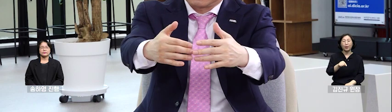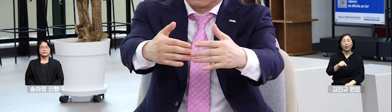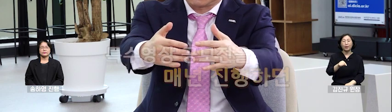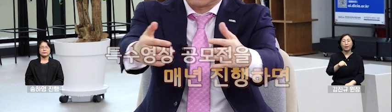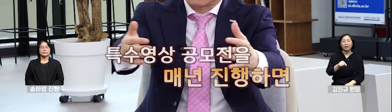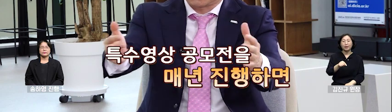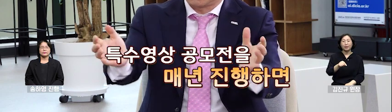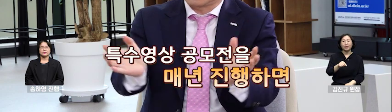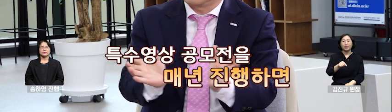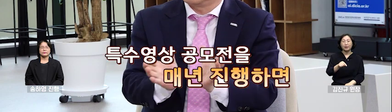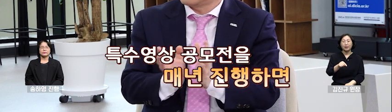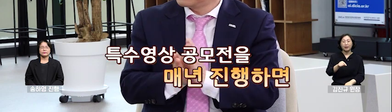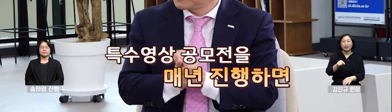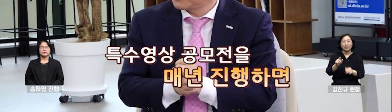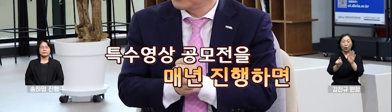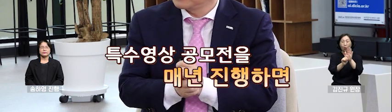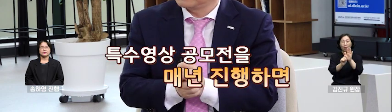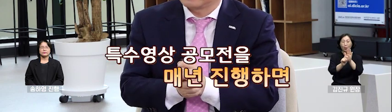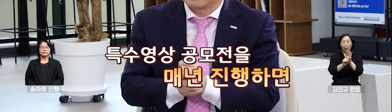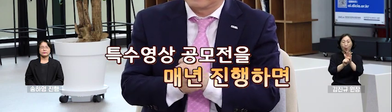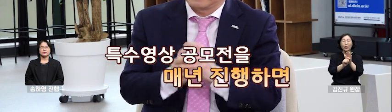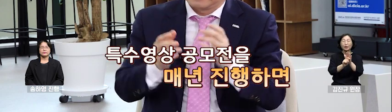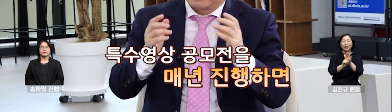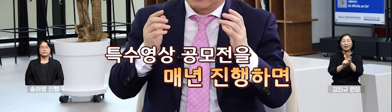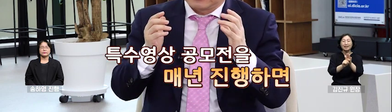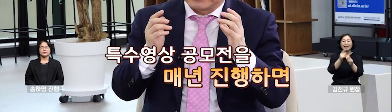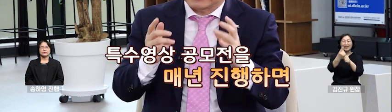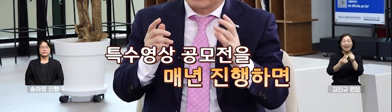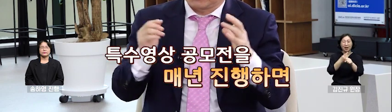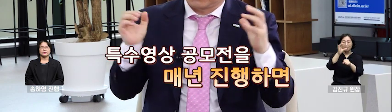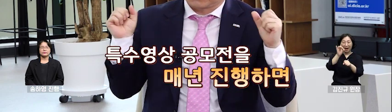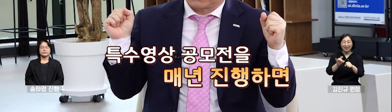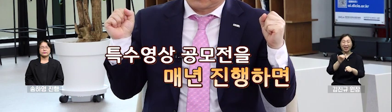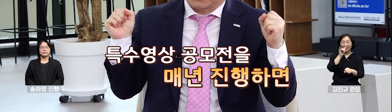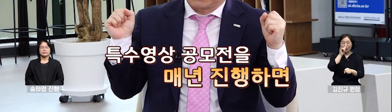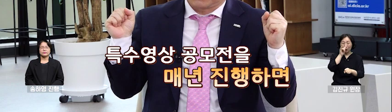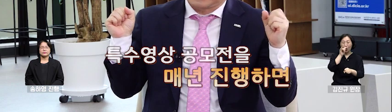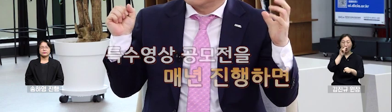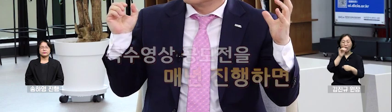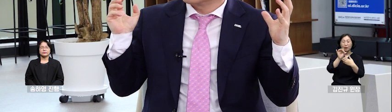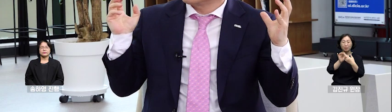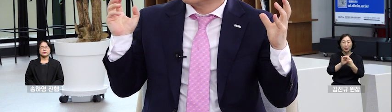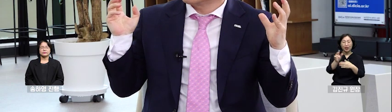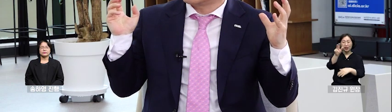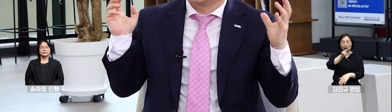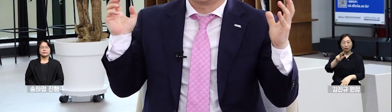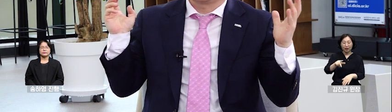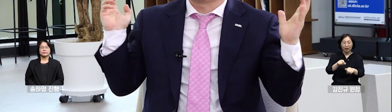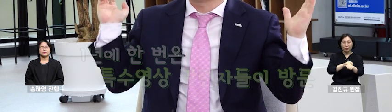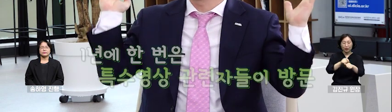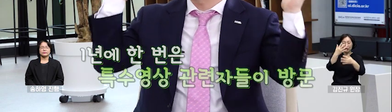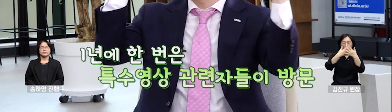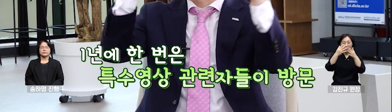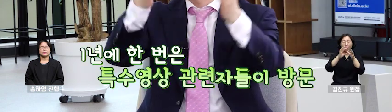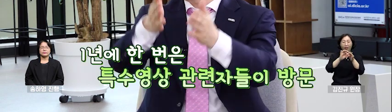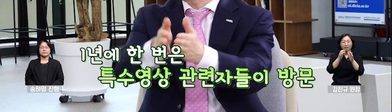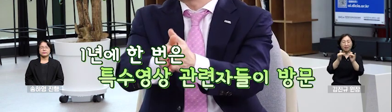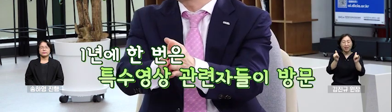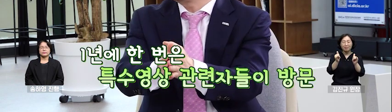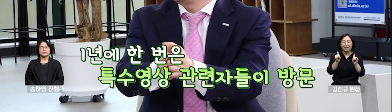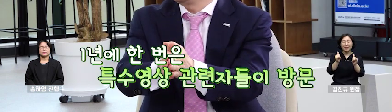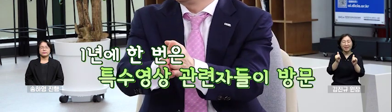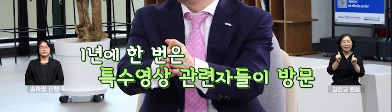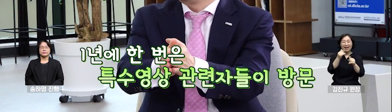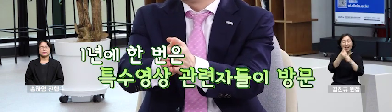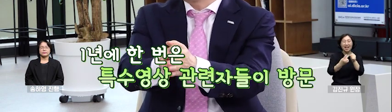특성상 공모전을 매년 싫으면 1단계로 전국에 있는 특성상 관련자들이 내년 배전 하면